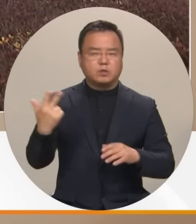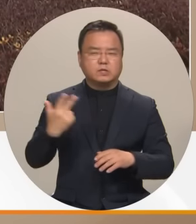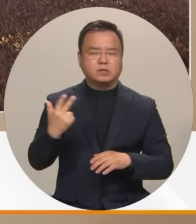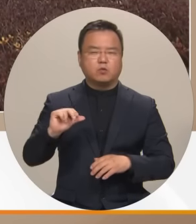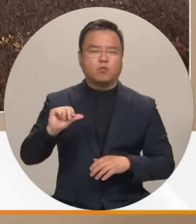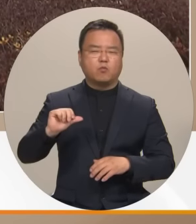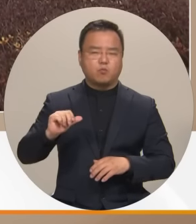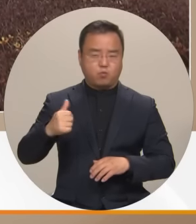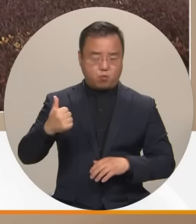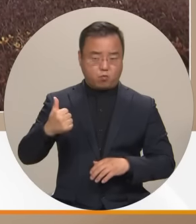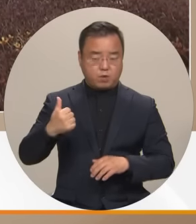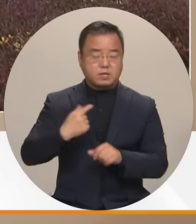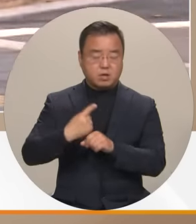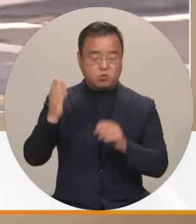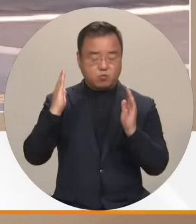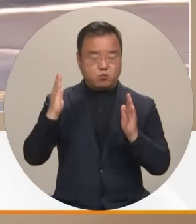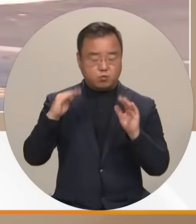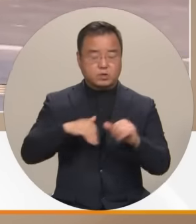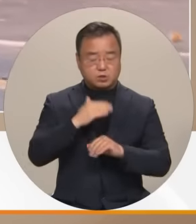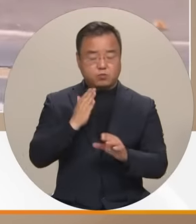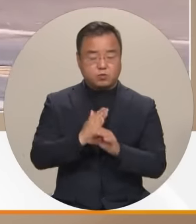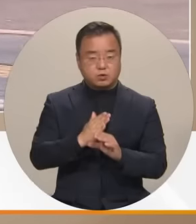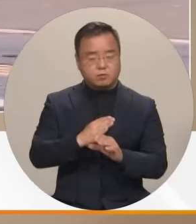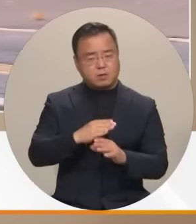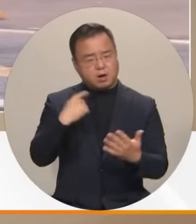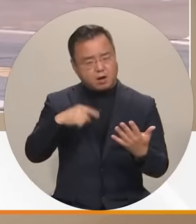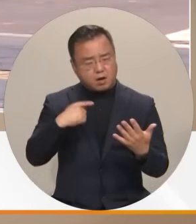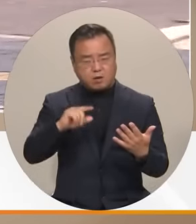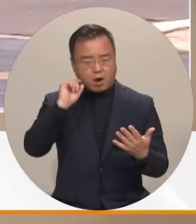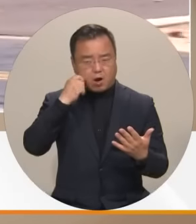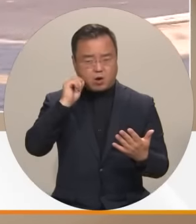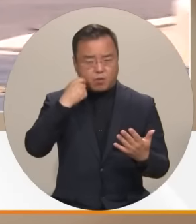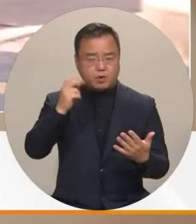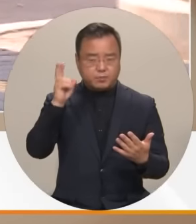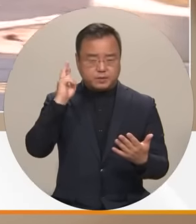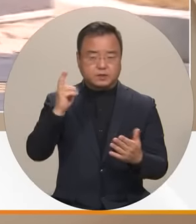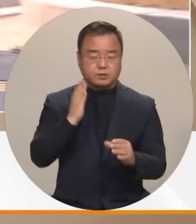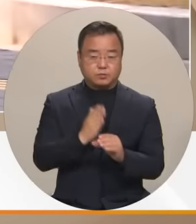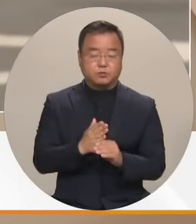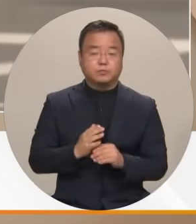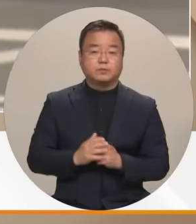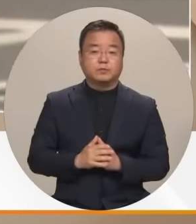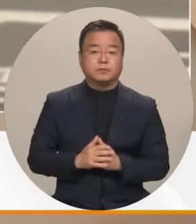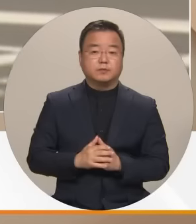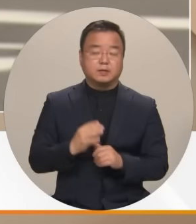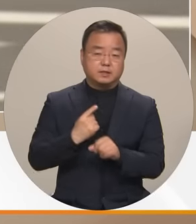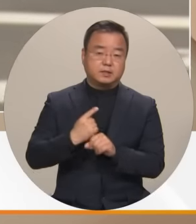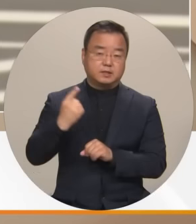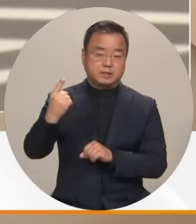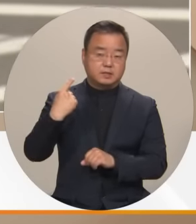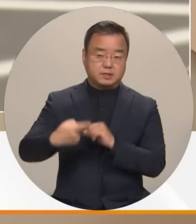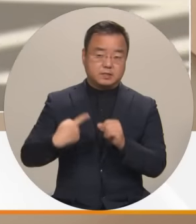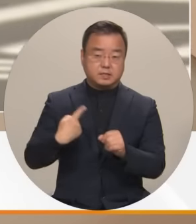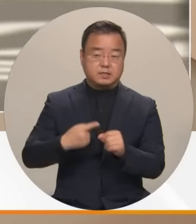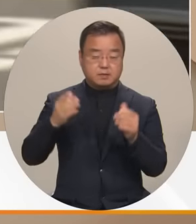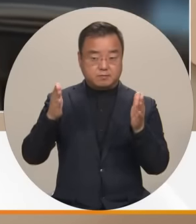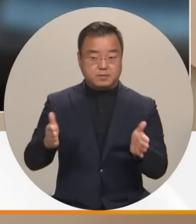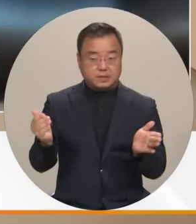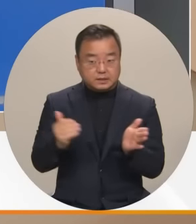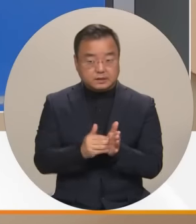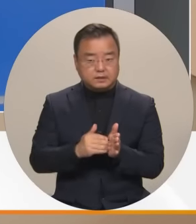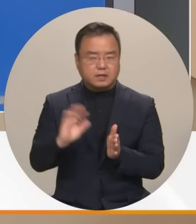수업을 듣게 됩니다 어 정상적인 수업이 어려워질 거라고 쉽게 예상해 볼 수 있는데요 단순히 내년 1년 1년만으로 끝나는게